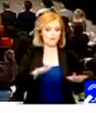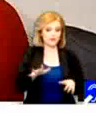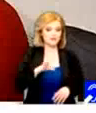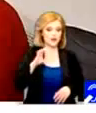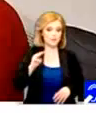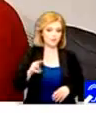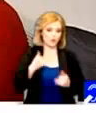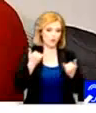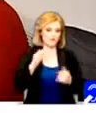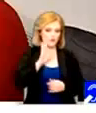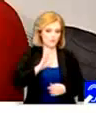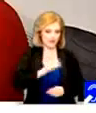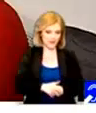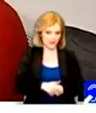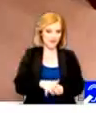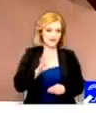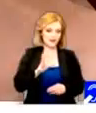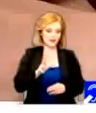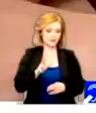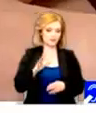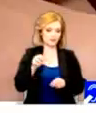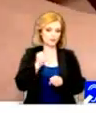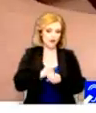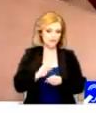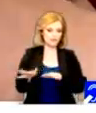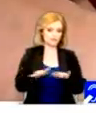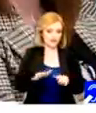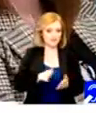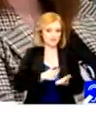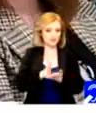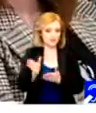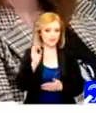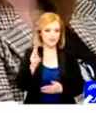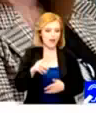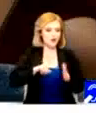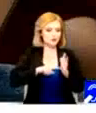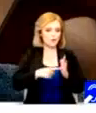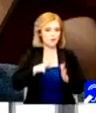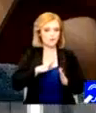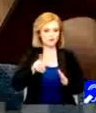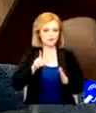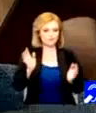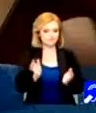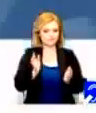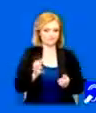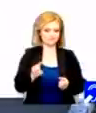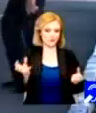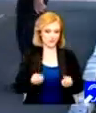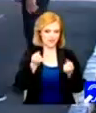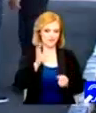exclusivitate femeilor care activează în domeniul IT. Scopul evenimentului a fost de a încuraja fetele să urmeze o carieră în acest